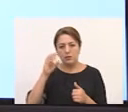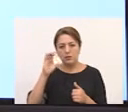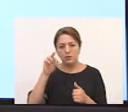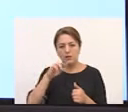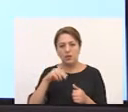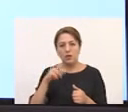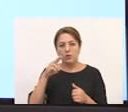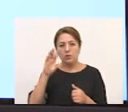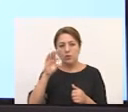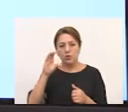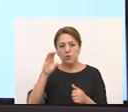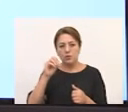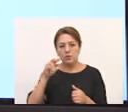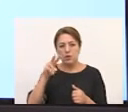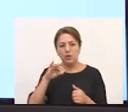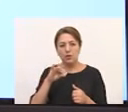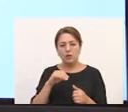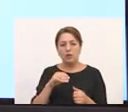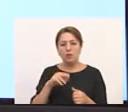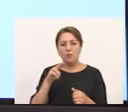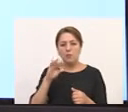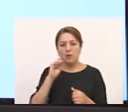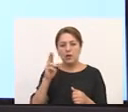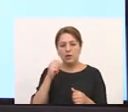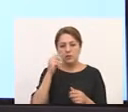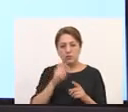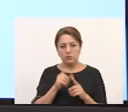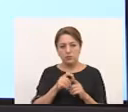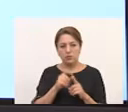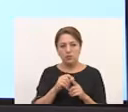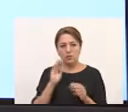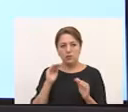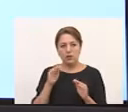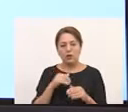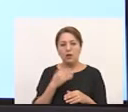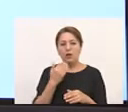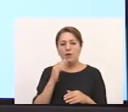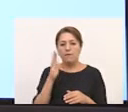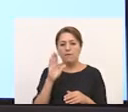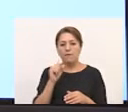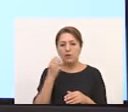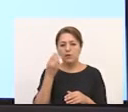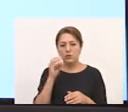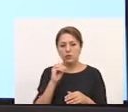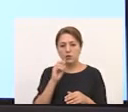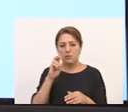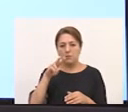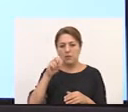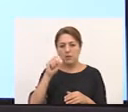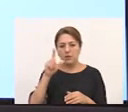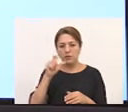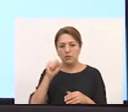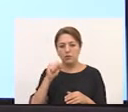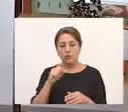Доселе. Диалектное, старое слово. Пока. Ваше благородие. Так обращались солдаты к